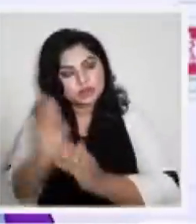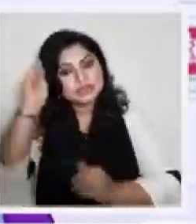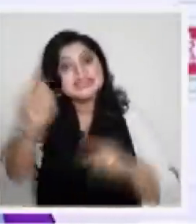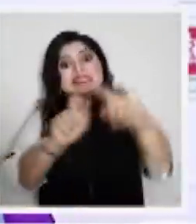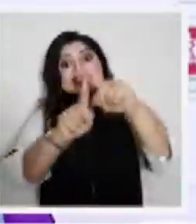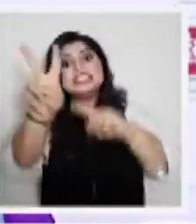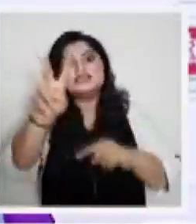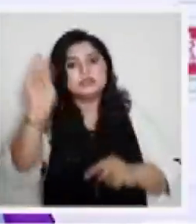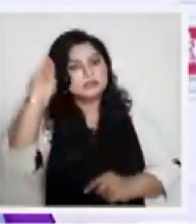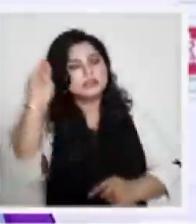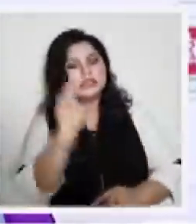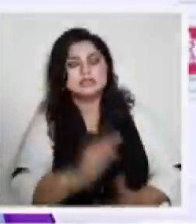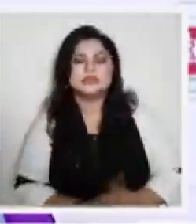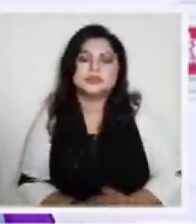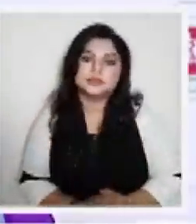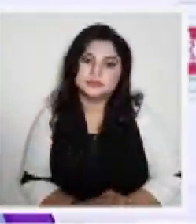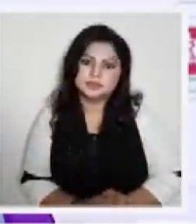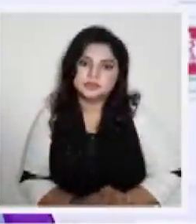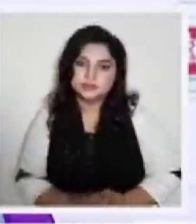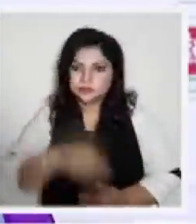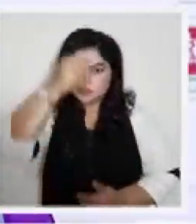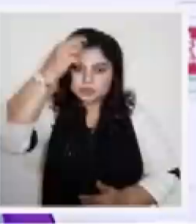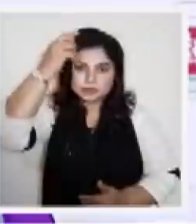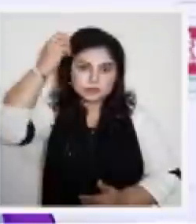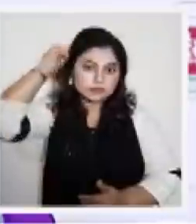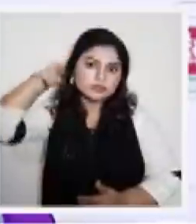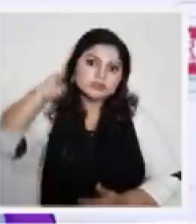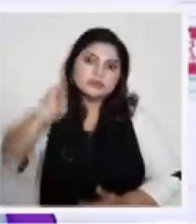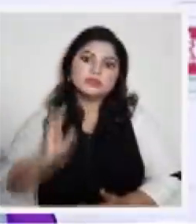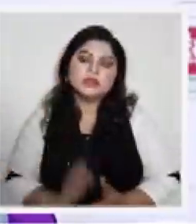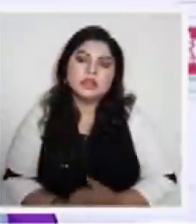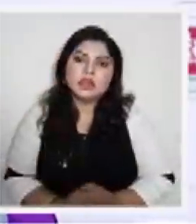লিঙ্কটি স্ক্রলে দেখানোর জন্য আমি অনুরোধ করছি।